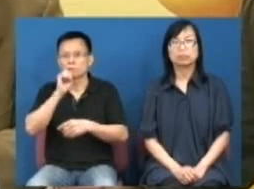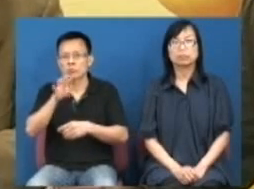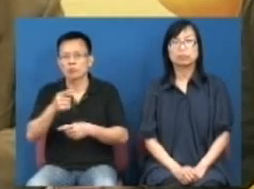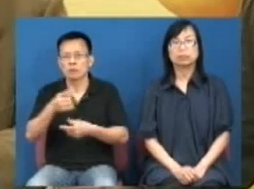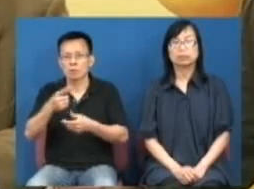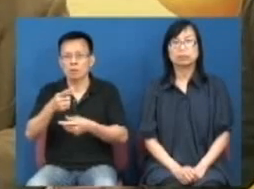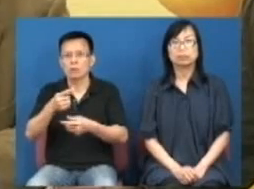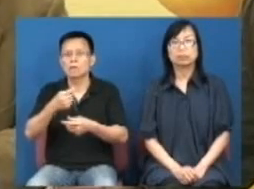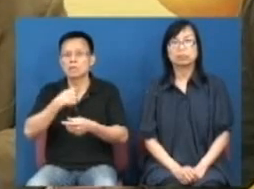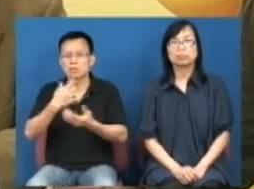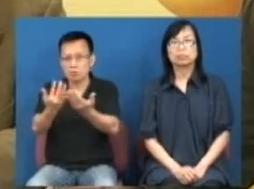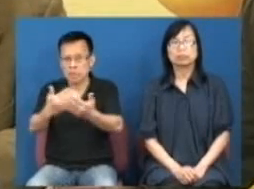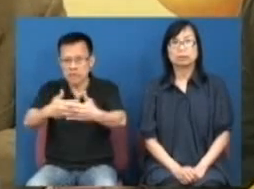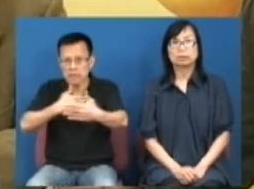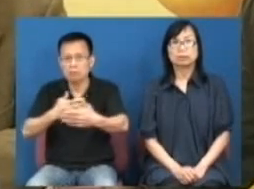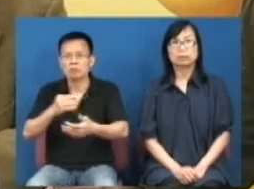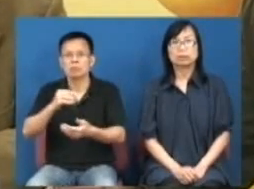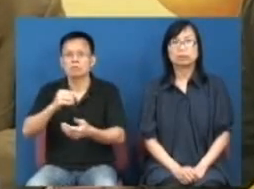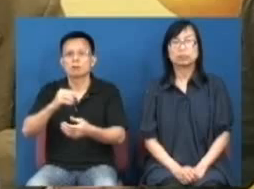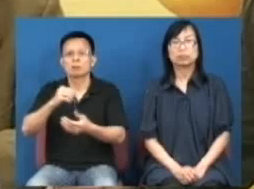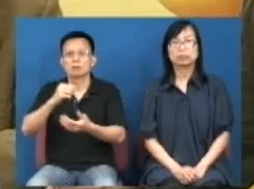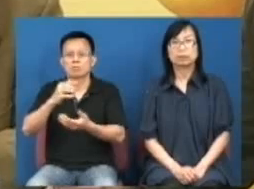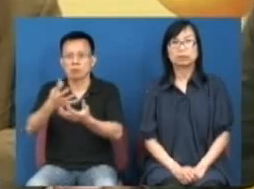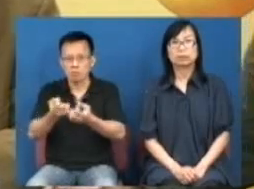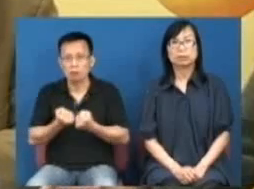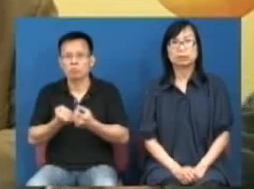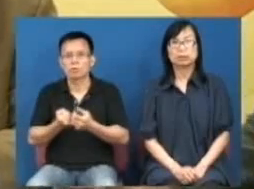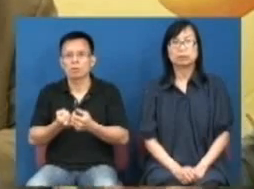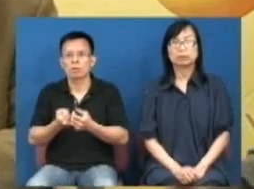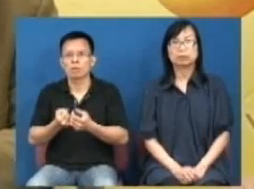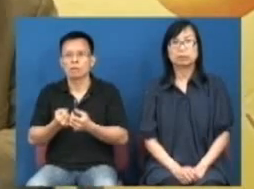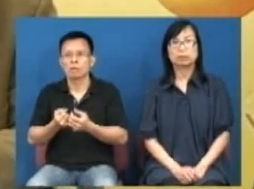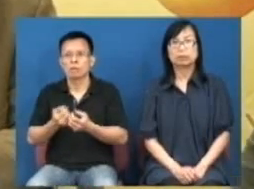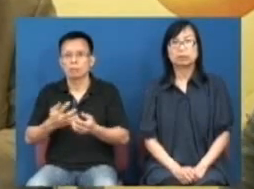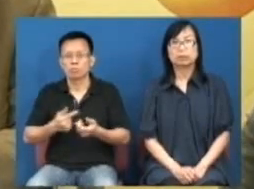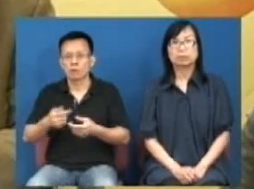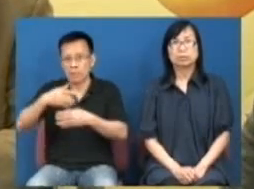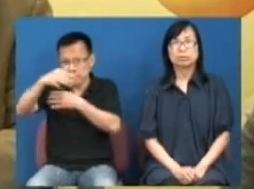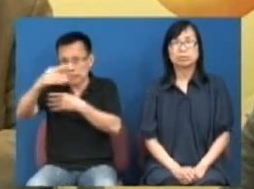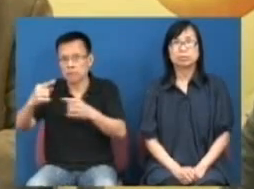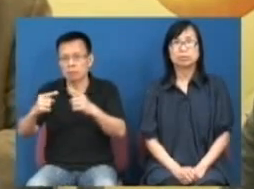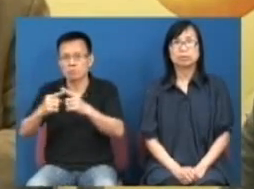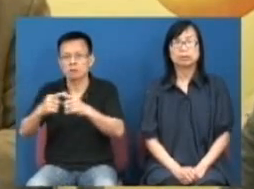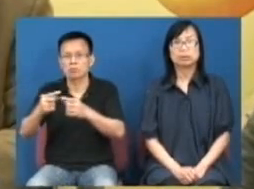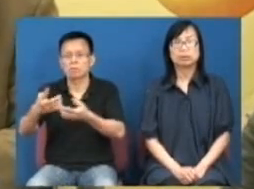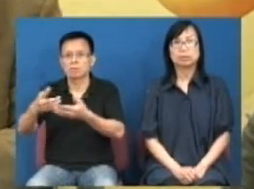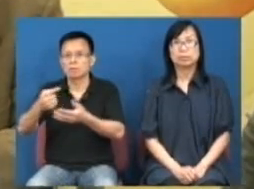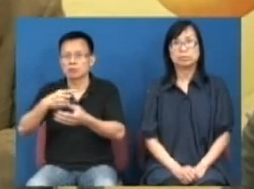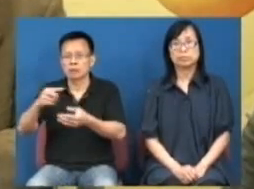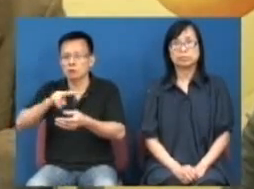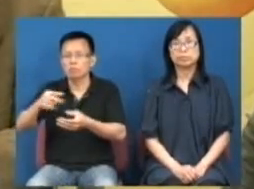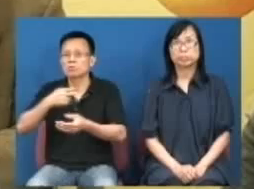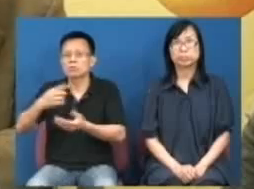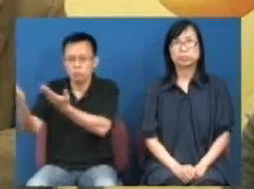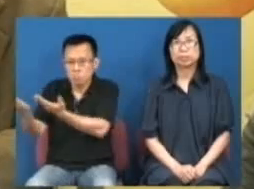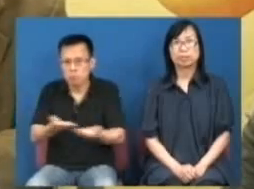得到邀請者咧係同埋呢個已經將會邀請嘅同一區嘅其他人咧出席呢個節目。咁咧仲要咧，大家咧